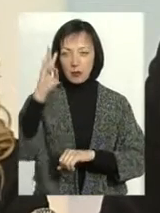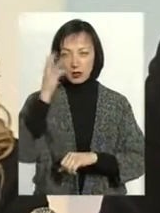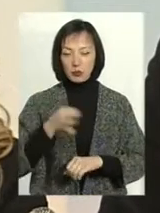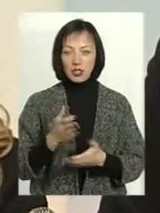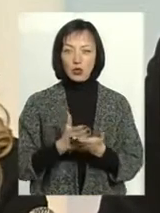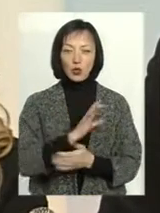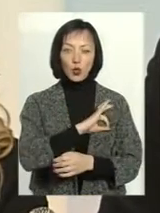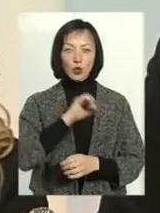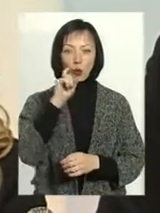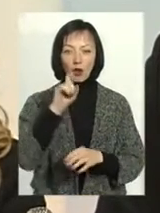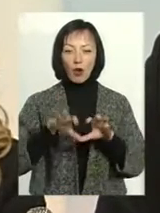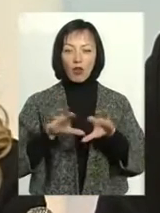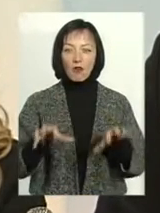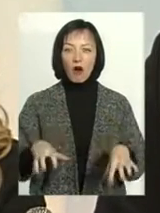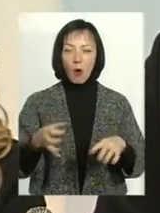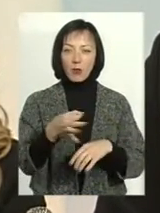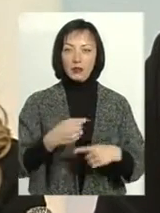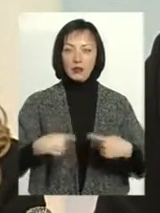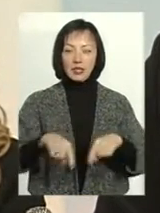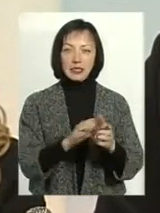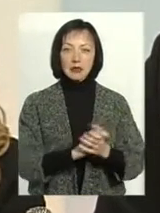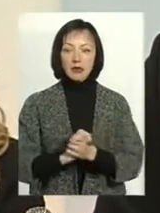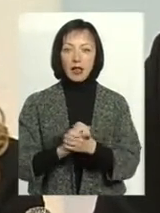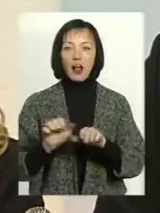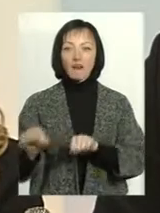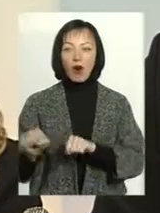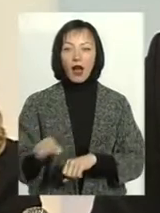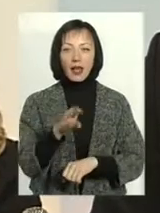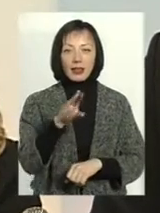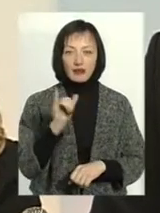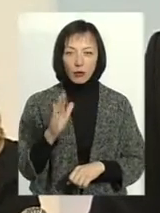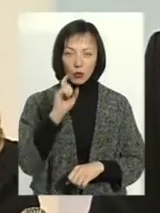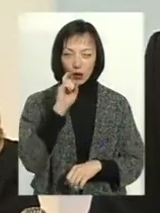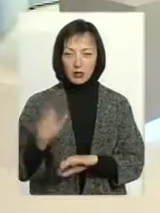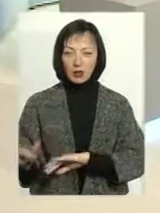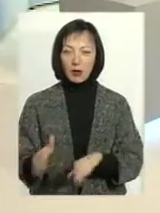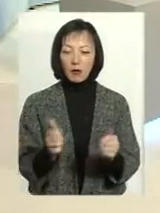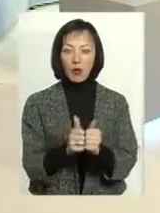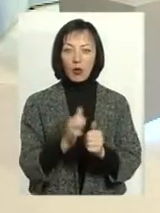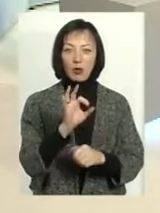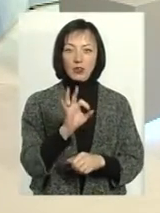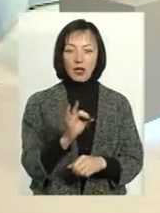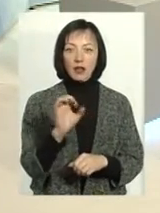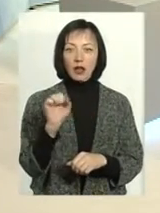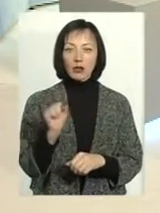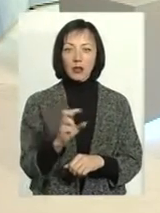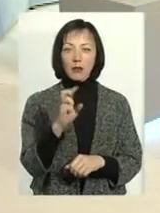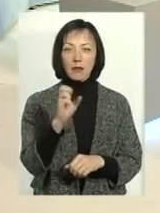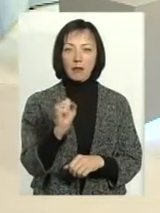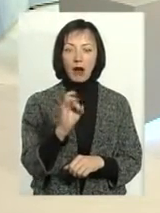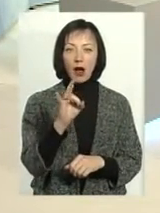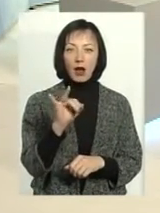України, голова Хмельницького обласного відділення Спілки адвокатів України. Поруч з ним Оксана Антонівна